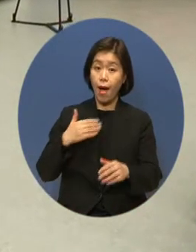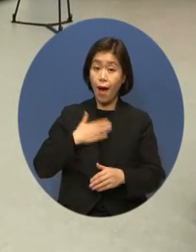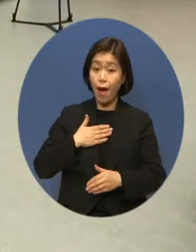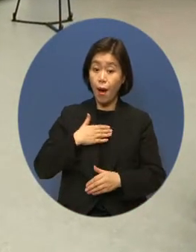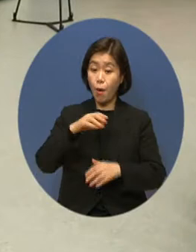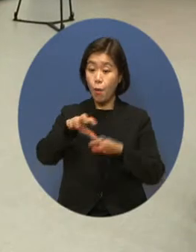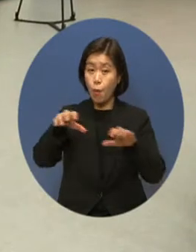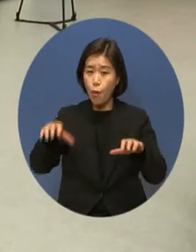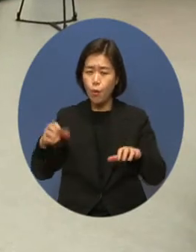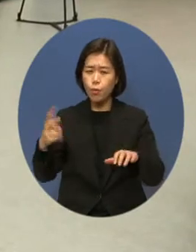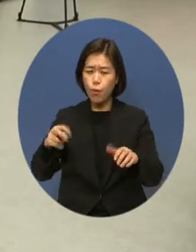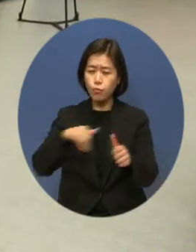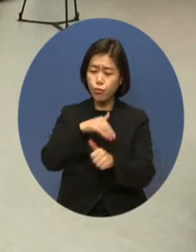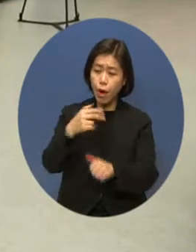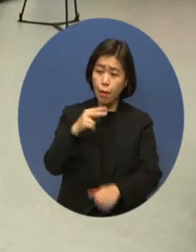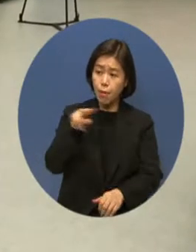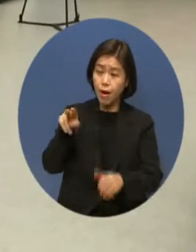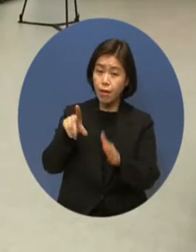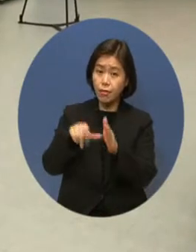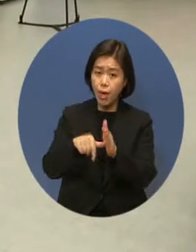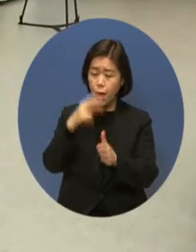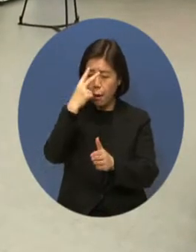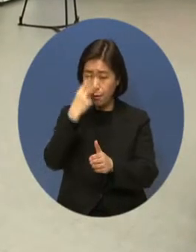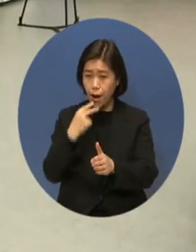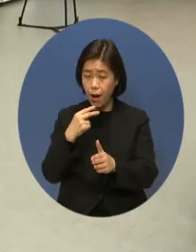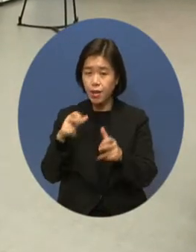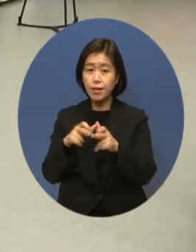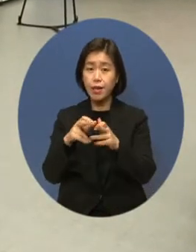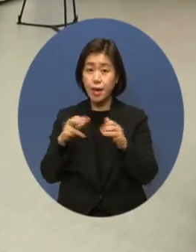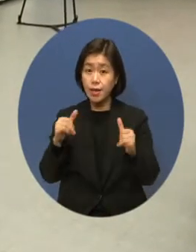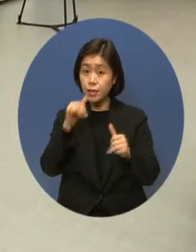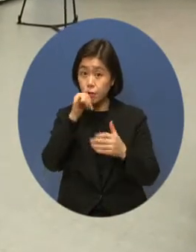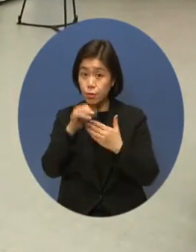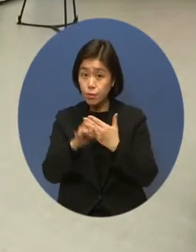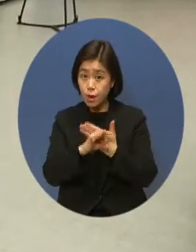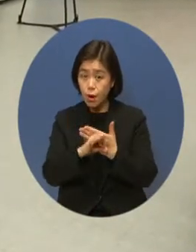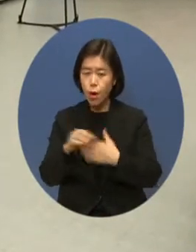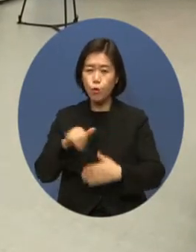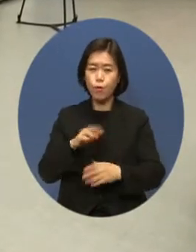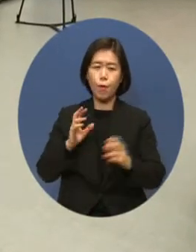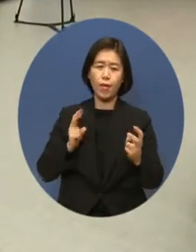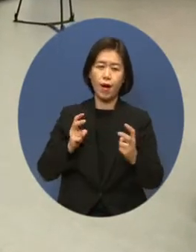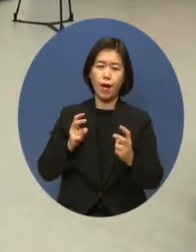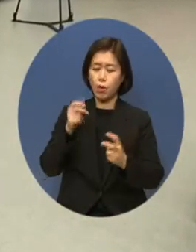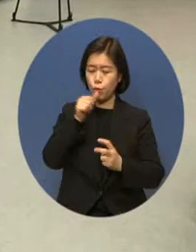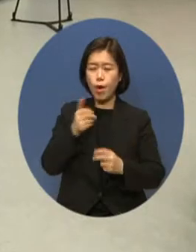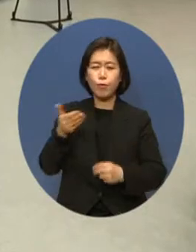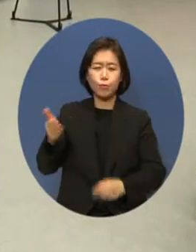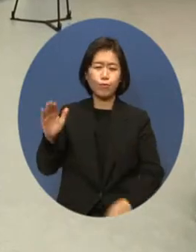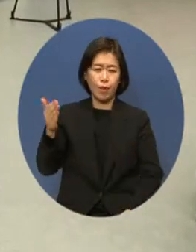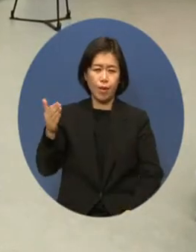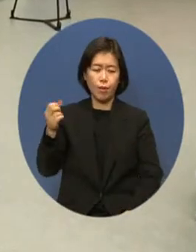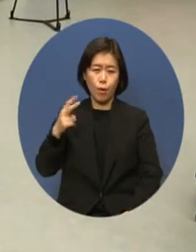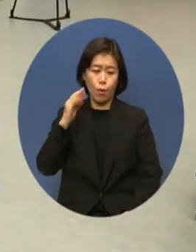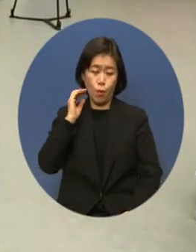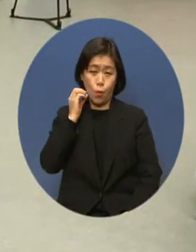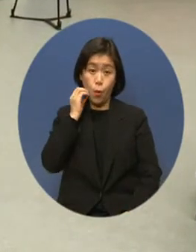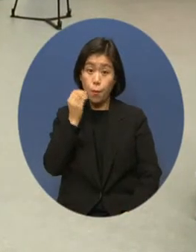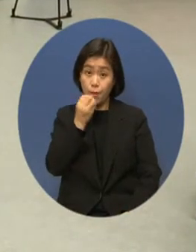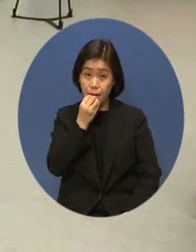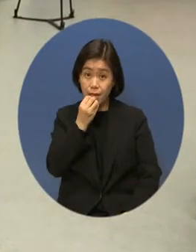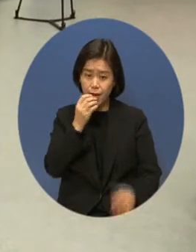필요한 곳이 있으면 이 저희 회사를 소개시켜 주시든지 아니면은 여기 홈페이지 들어가서 그